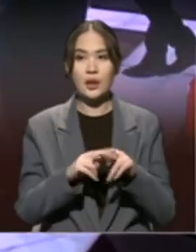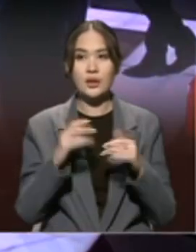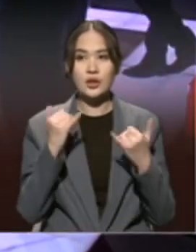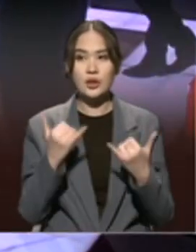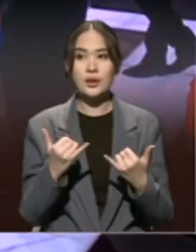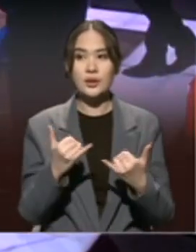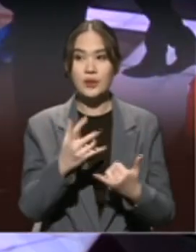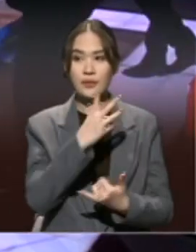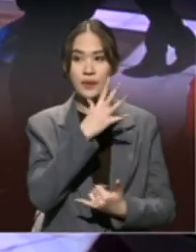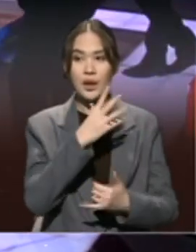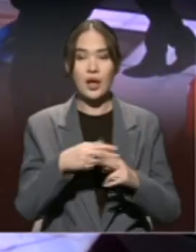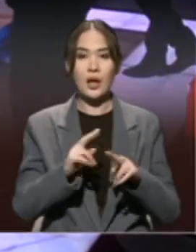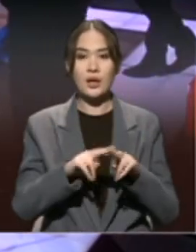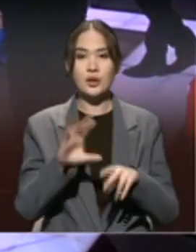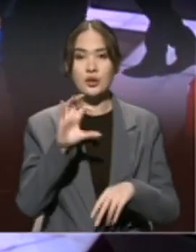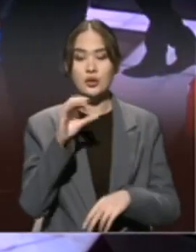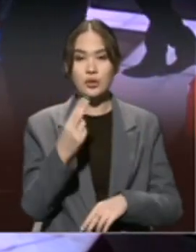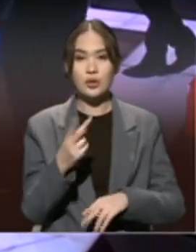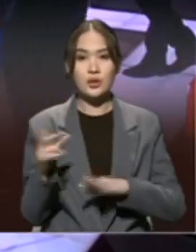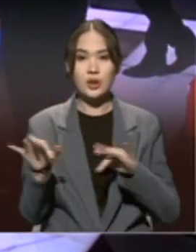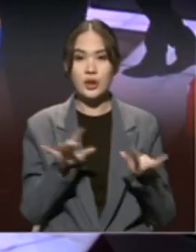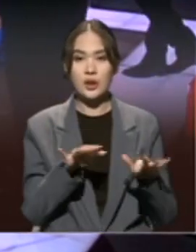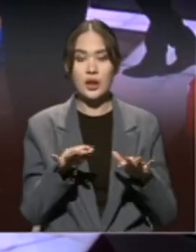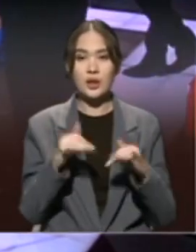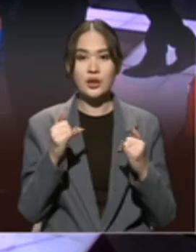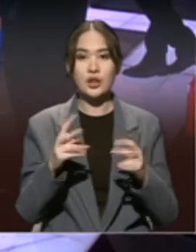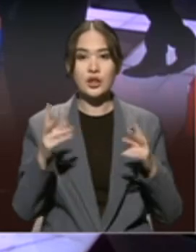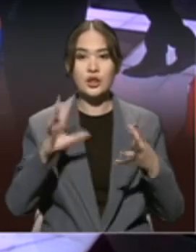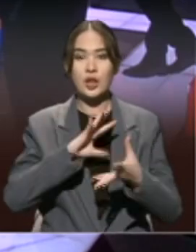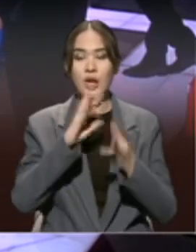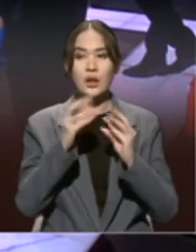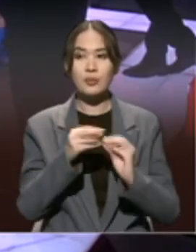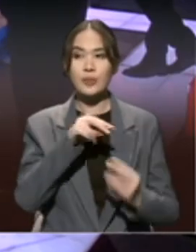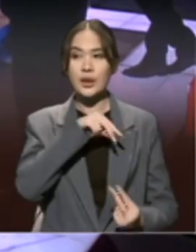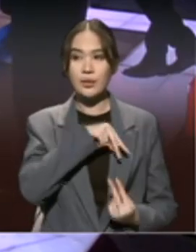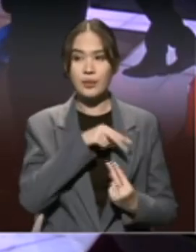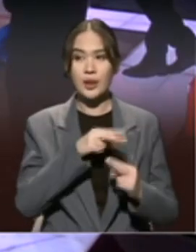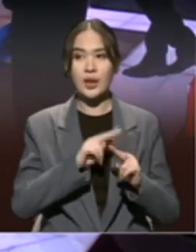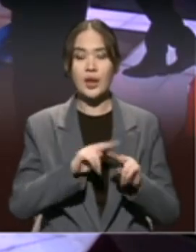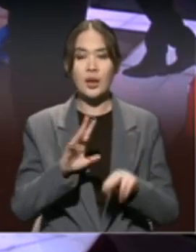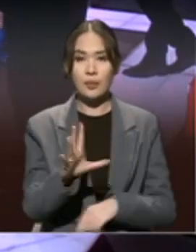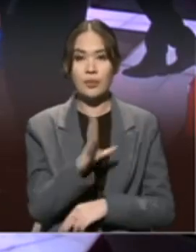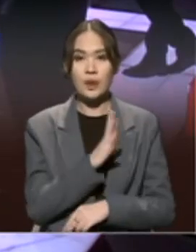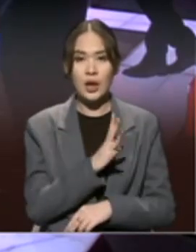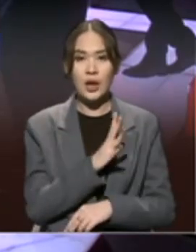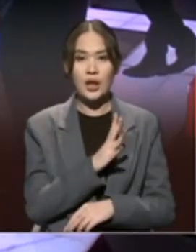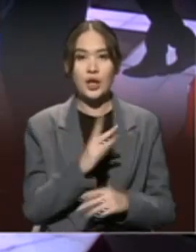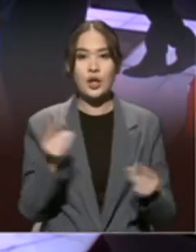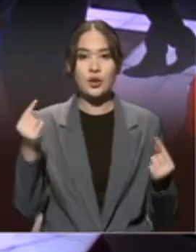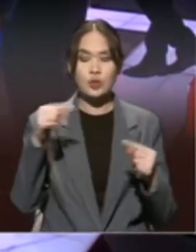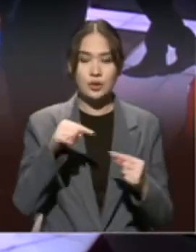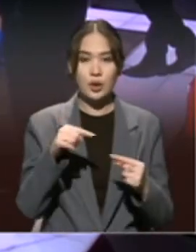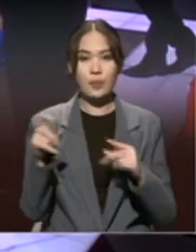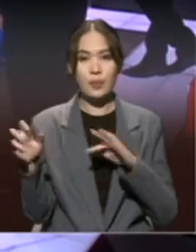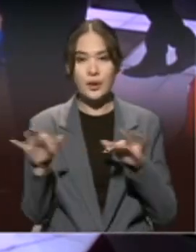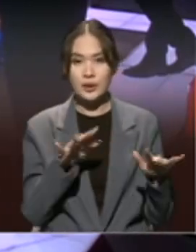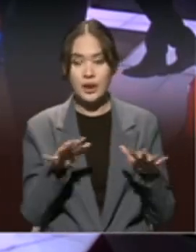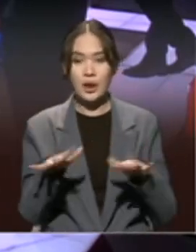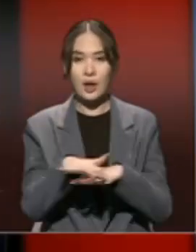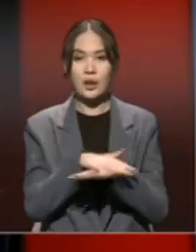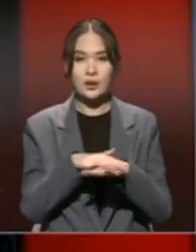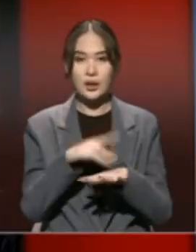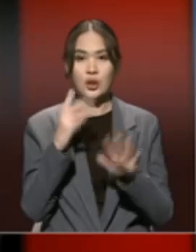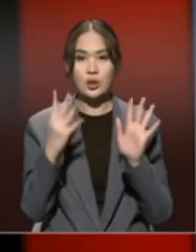қазіргі уақыттағы мынау әлеуметтік жағдайда әсер етіп отыр. Жалпы бізде еңбекке жарамды экономикалық белсенді халық деп біз бір